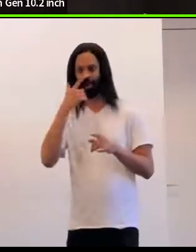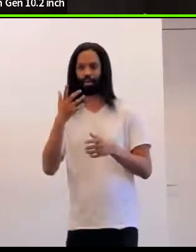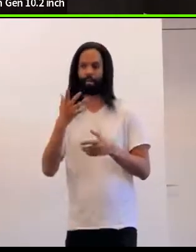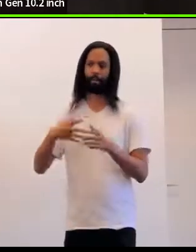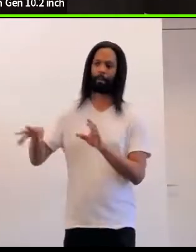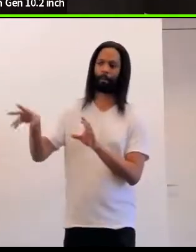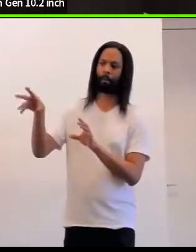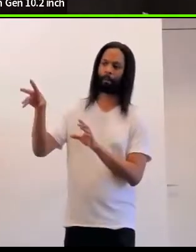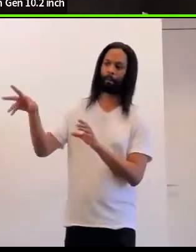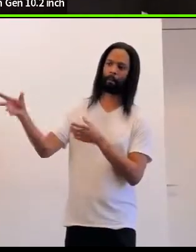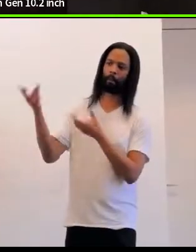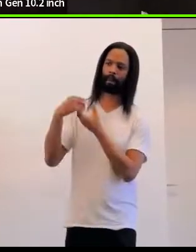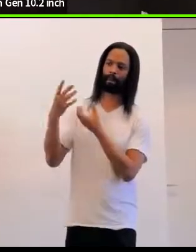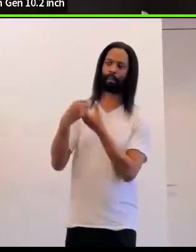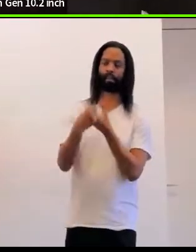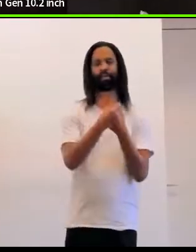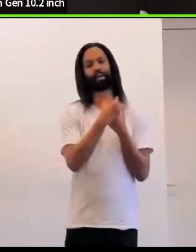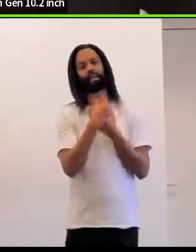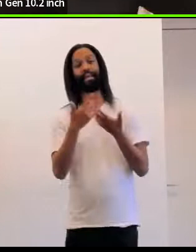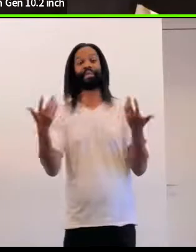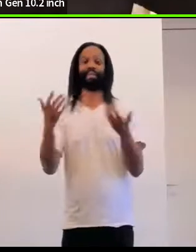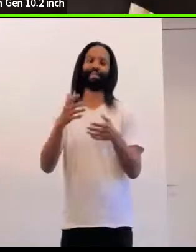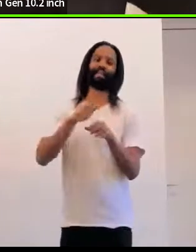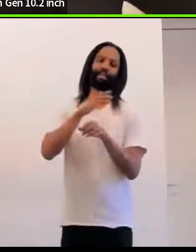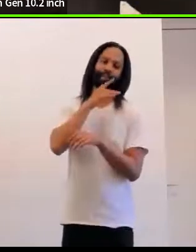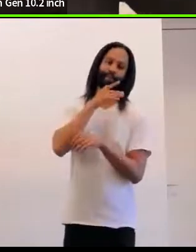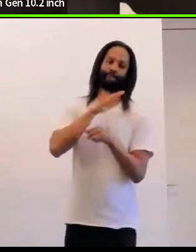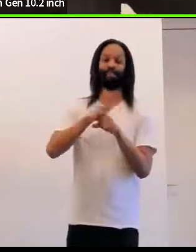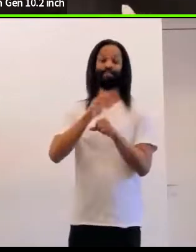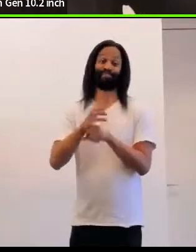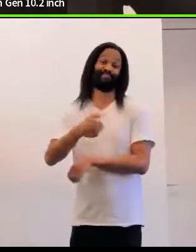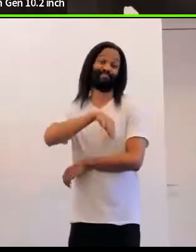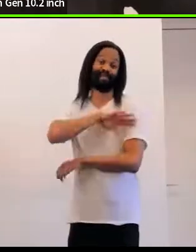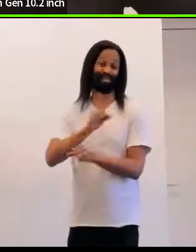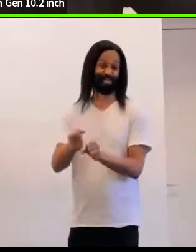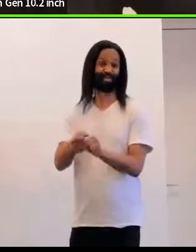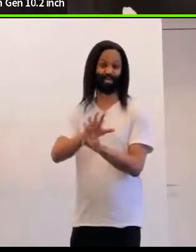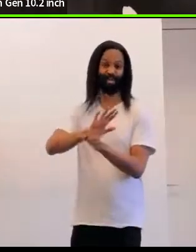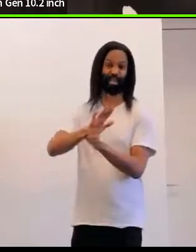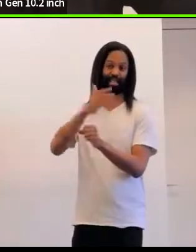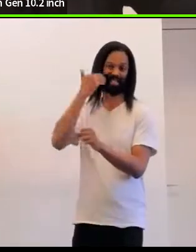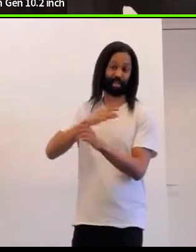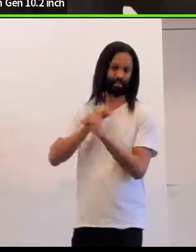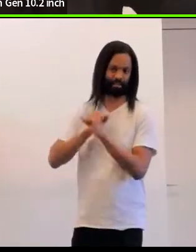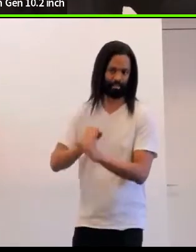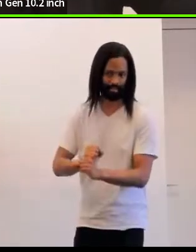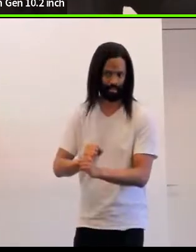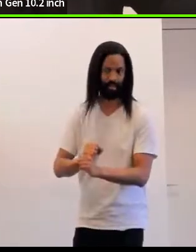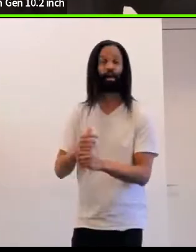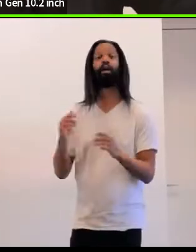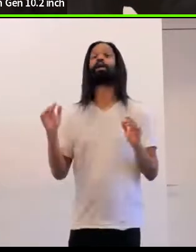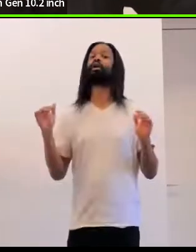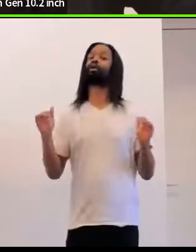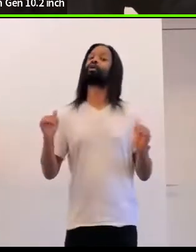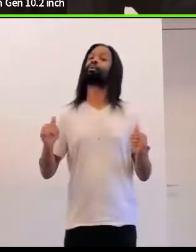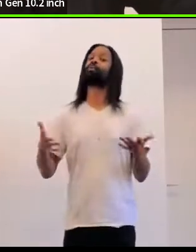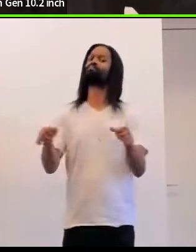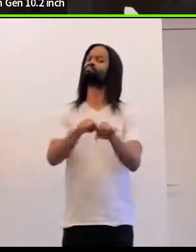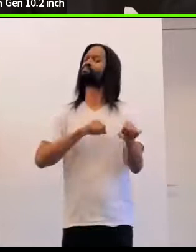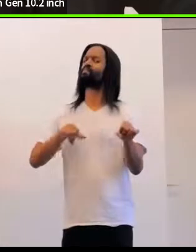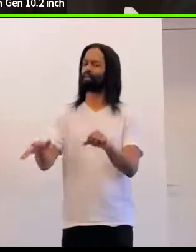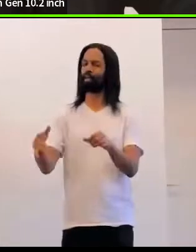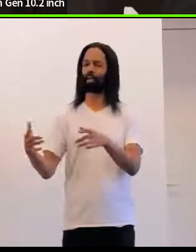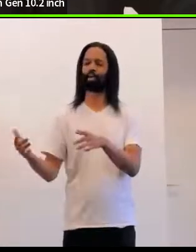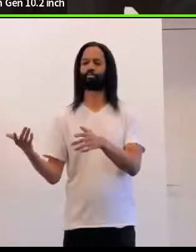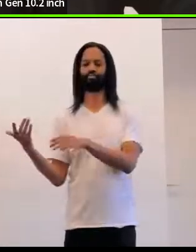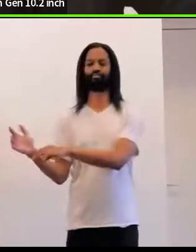plus citoyenne, Covid oblige, cet événement, avant tout médiatique, a à nos yeux le mérite de s'inscrire dans